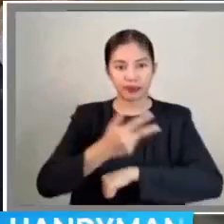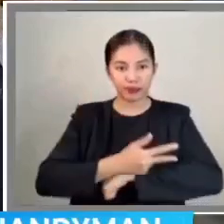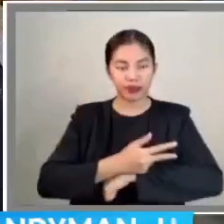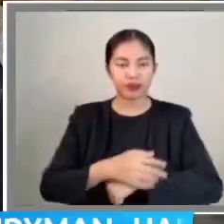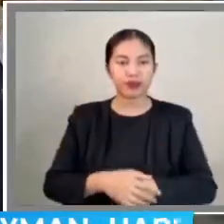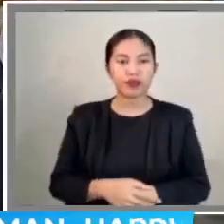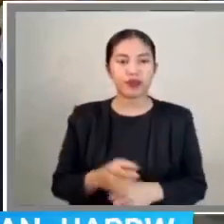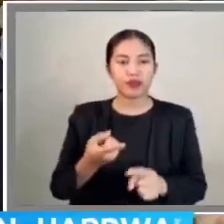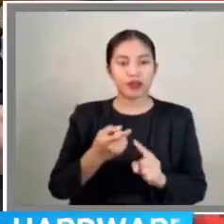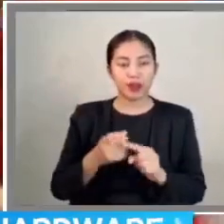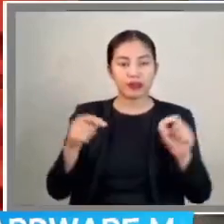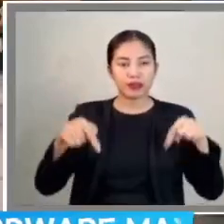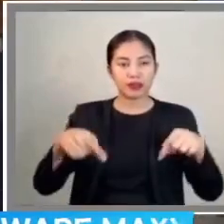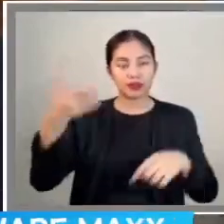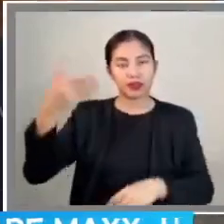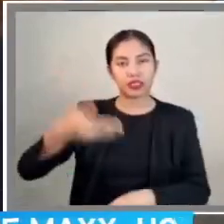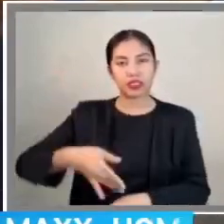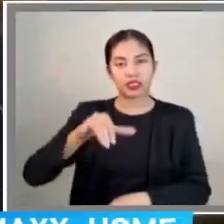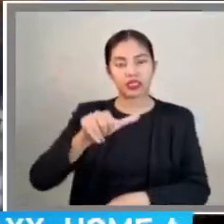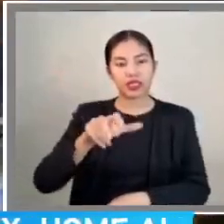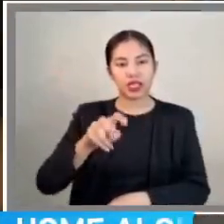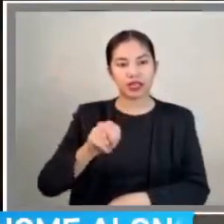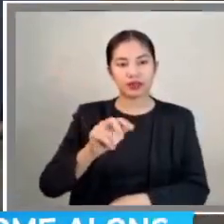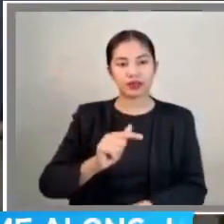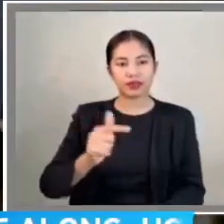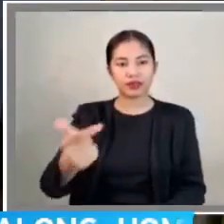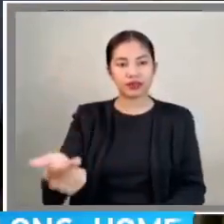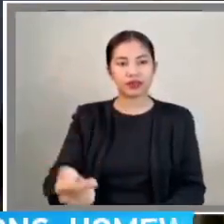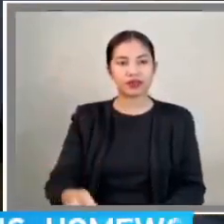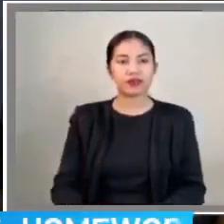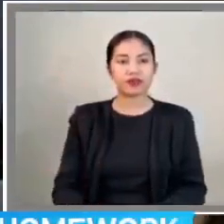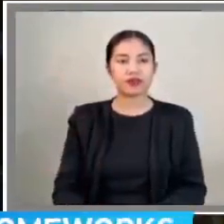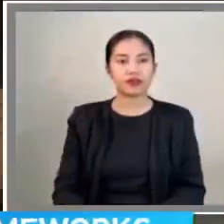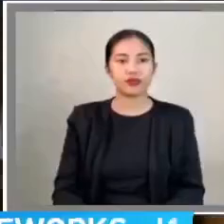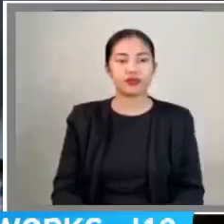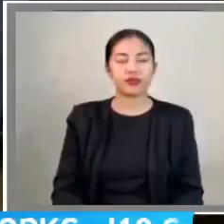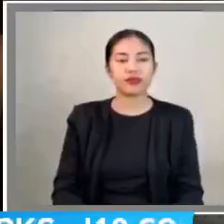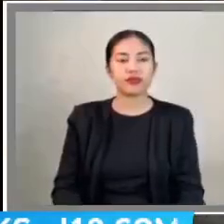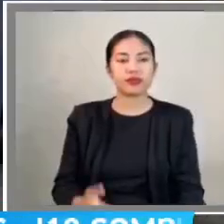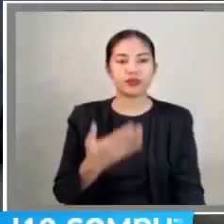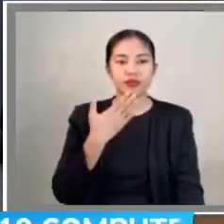nag-uulat para sa Balitang Hali. Maraming salamat, Ian Cruz.